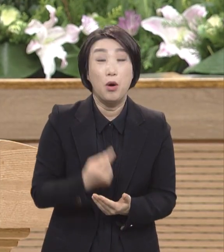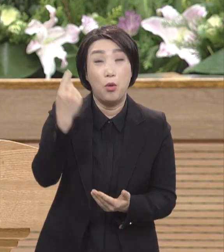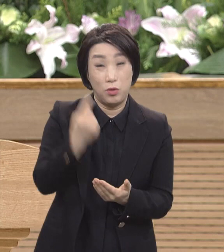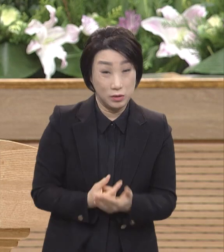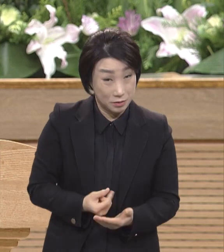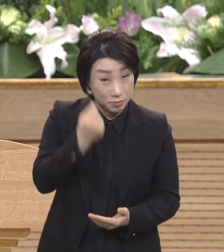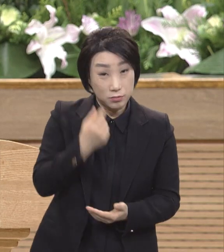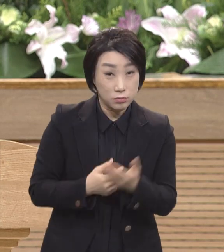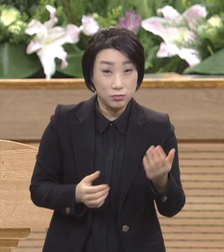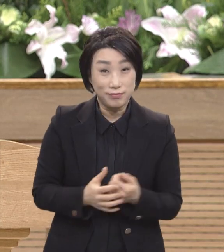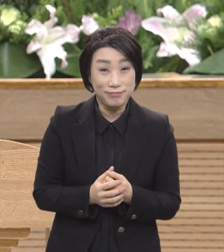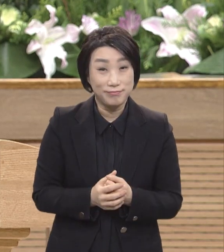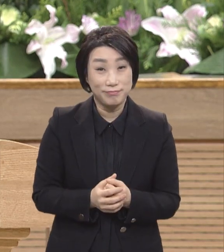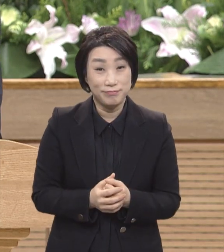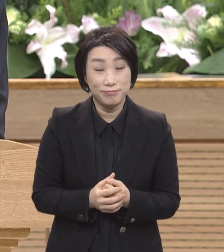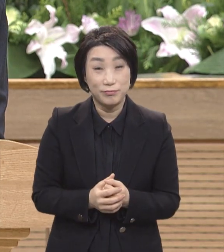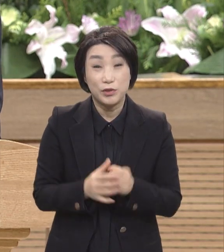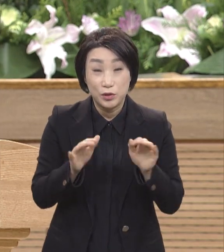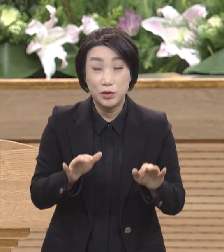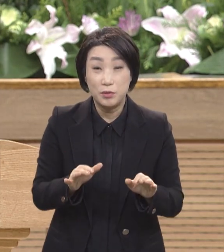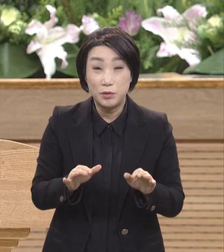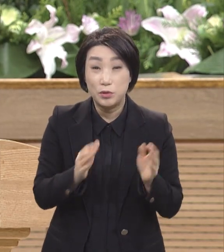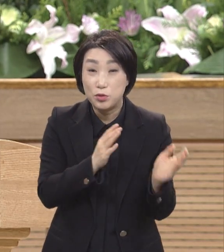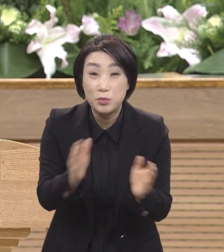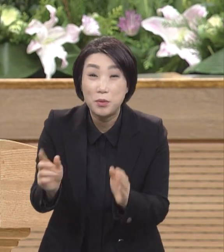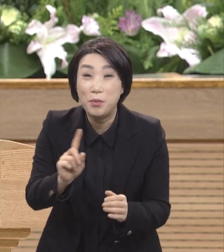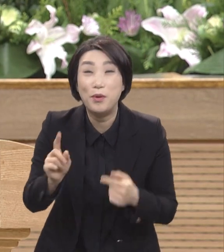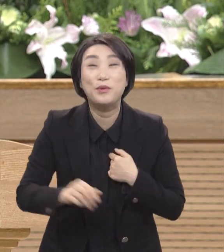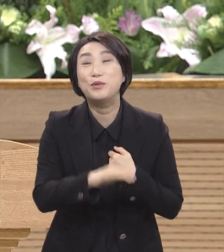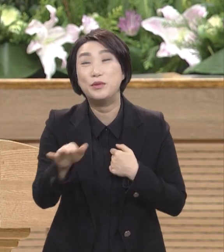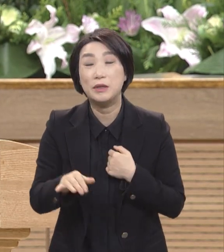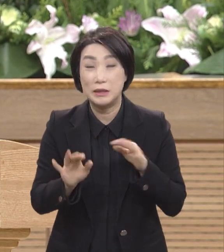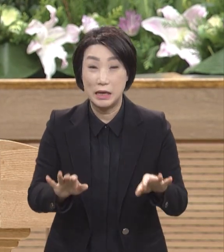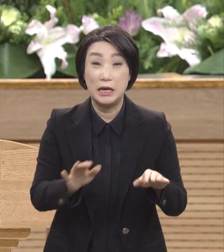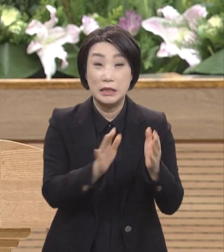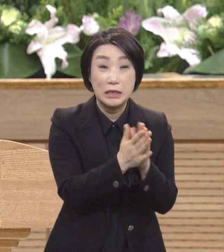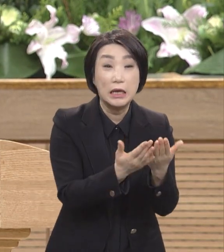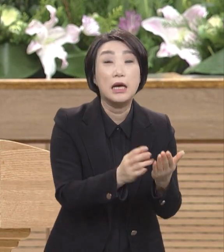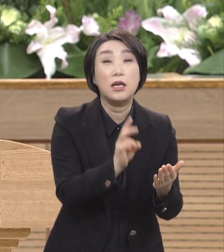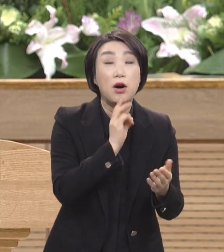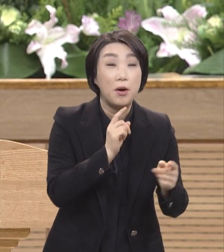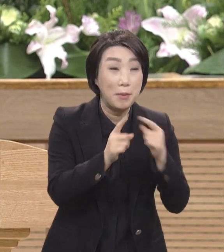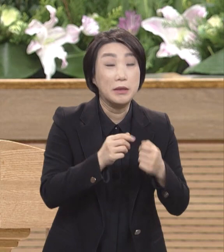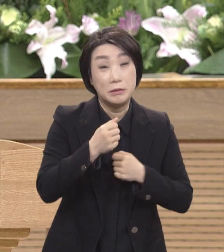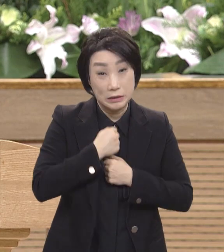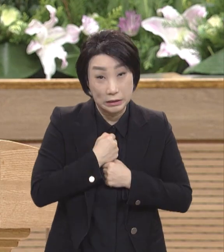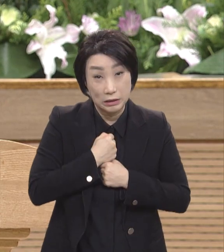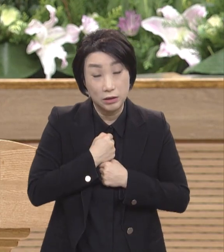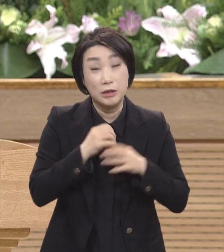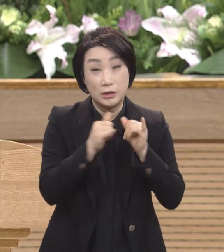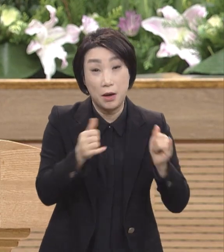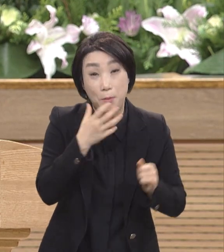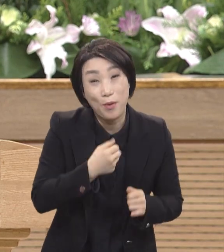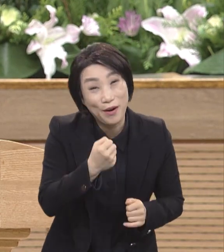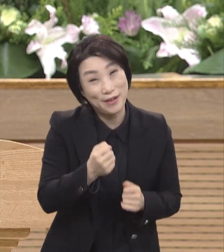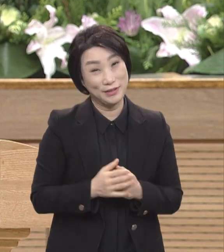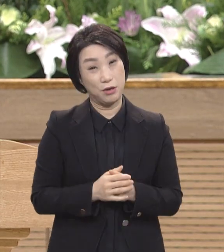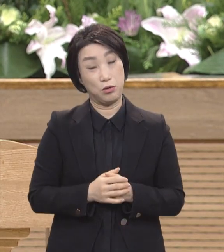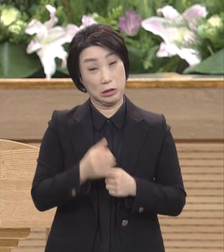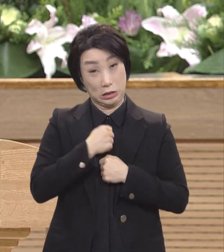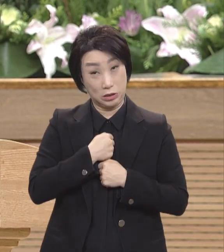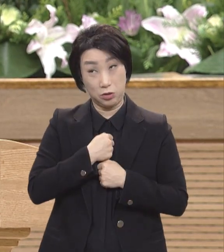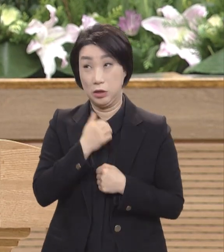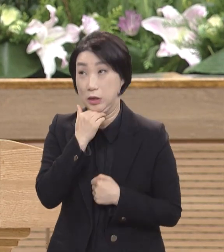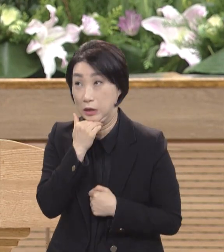오신데 그럼 준비가 뭐냐? 이 책의 예언의 말씀을 지키는 자가 보겠다.